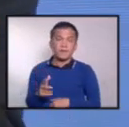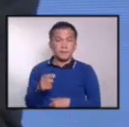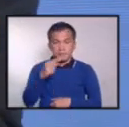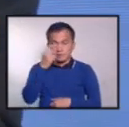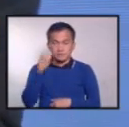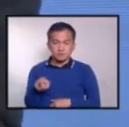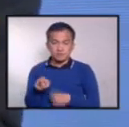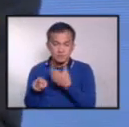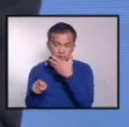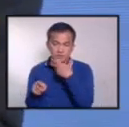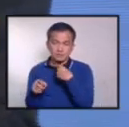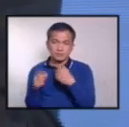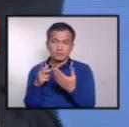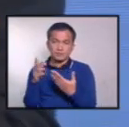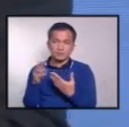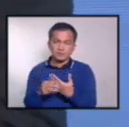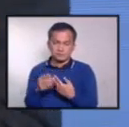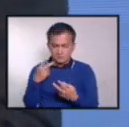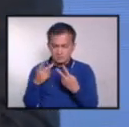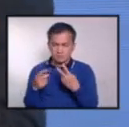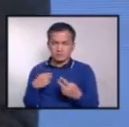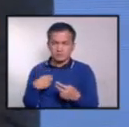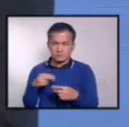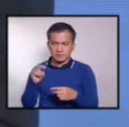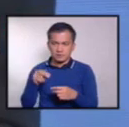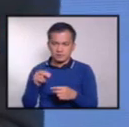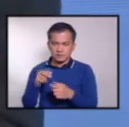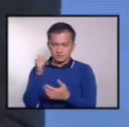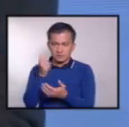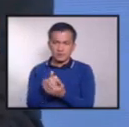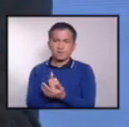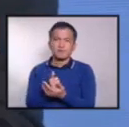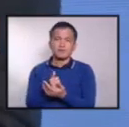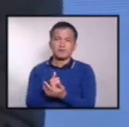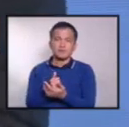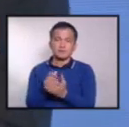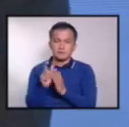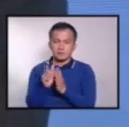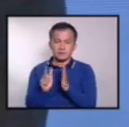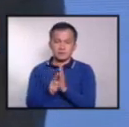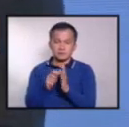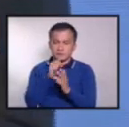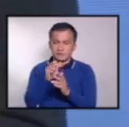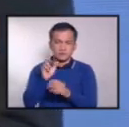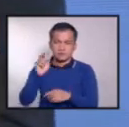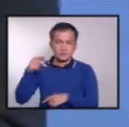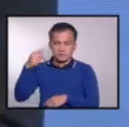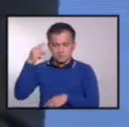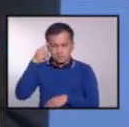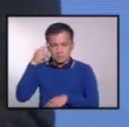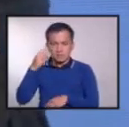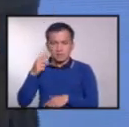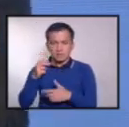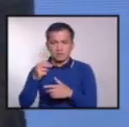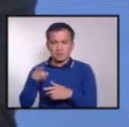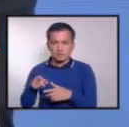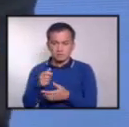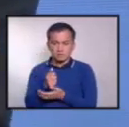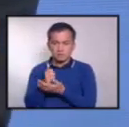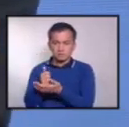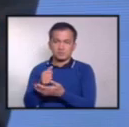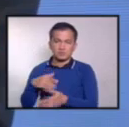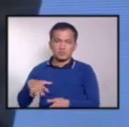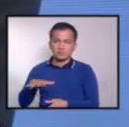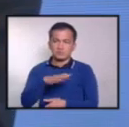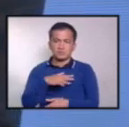siya magandang programa, sa tingin ko kailangan ng isa batas para hindi na siya mapolitika at para yung tulong sa ating